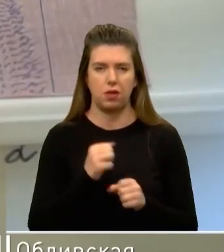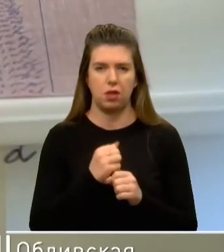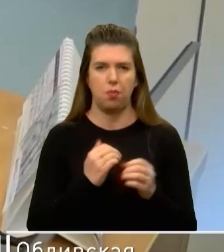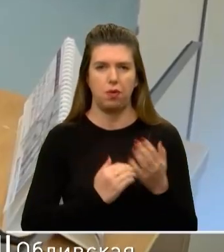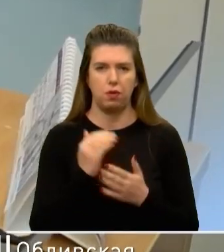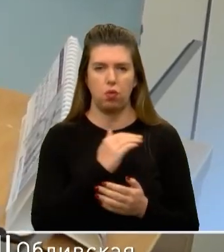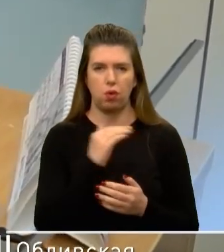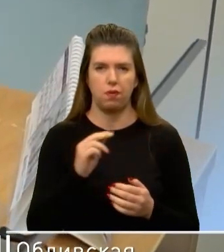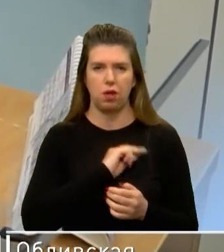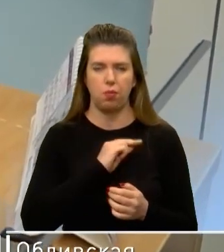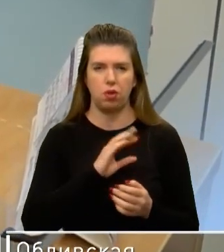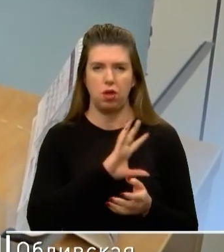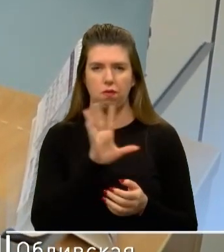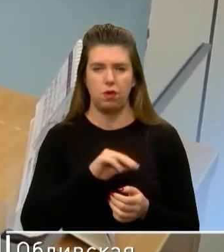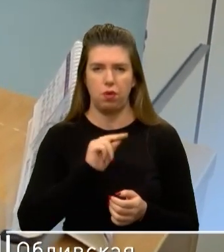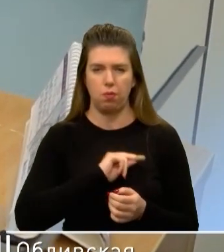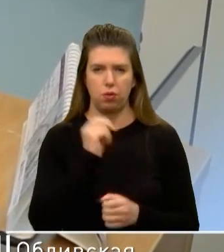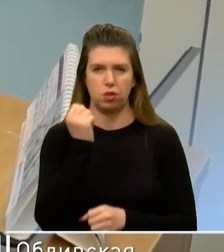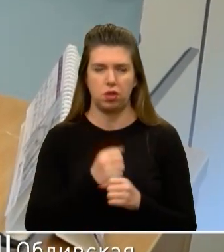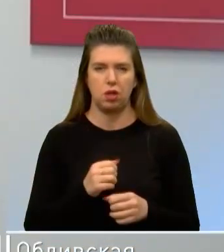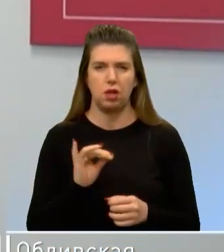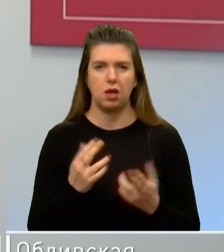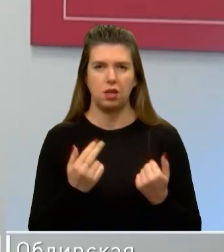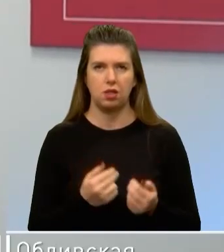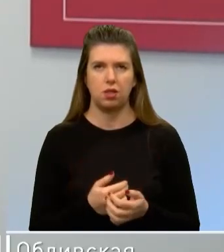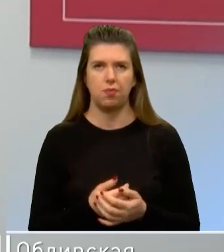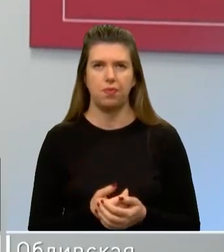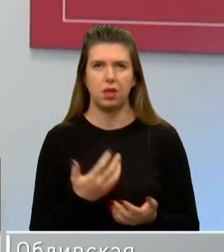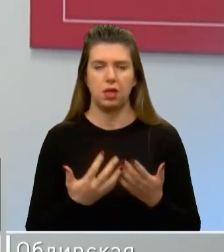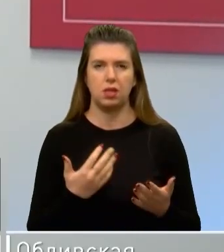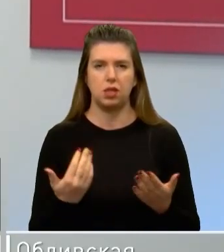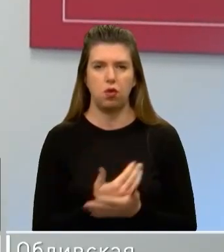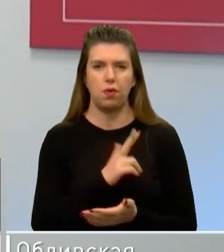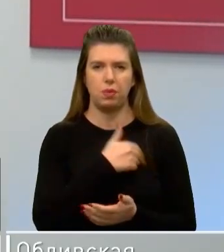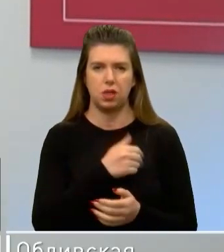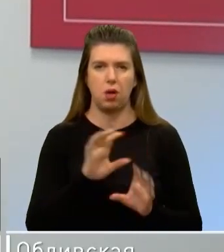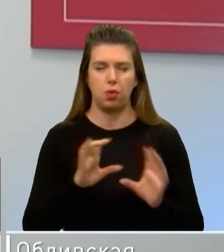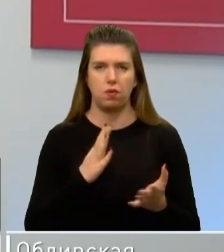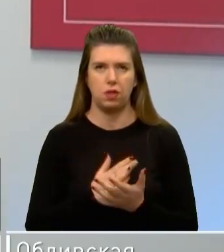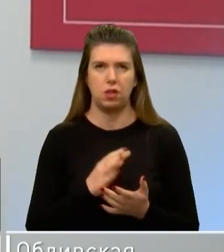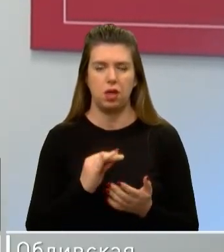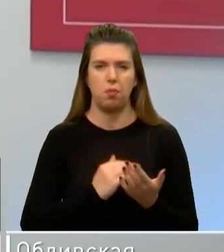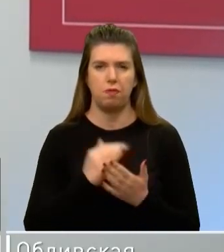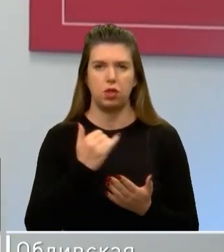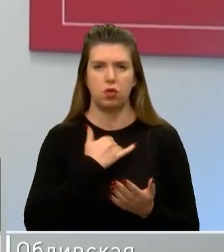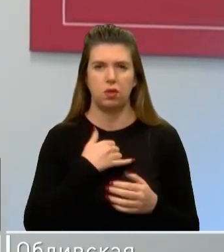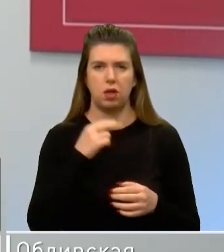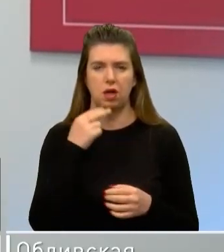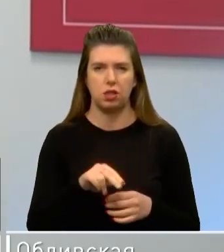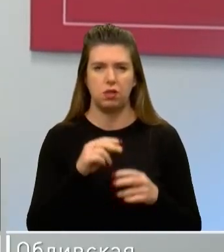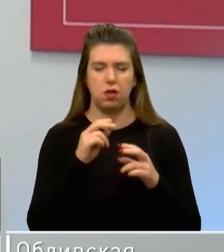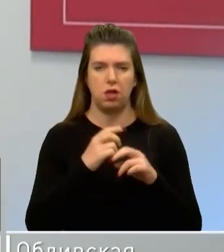на повышение уровня работы всего персонала естественно если есть новое медицинское оборудование то повышается у нас качество